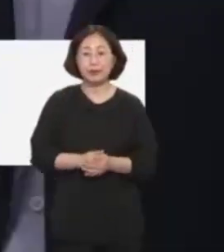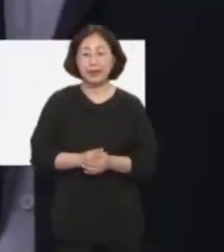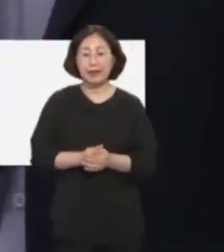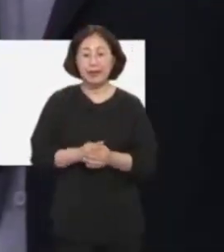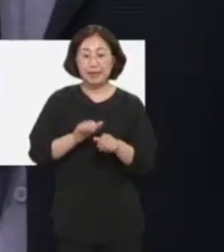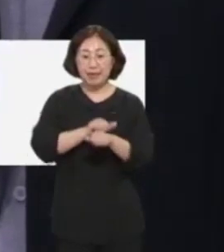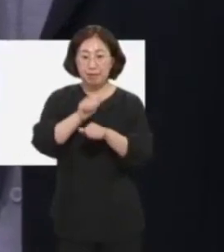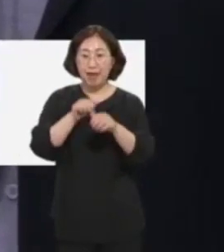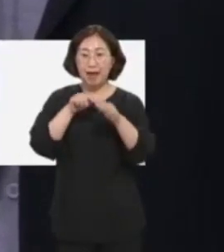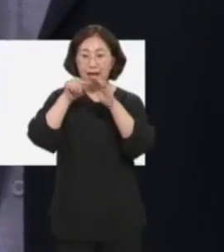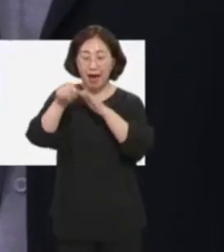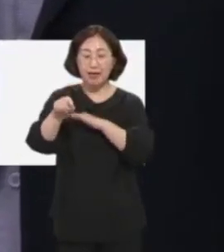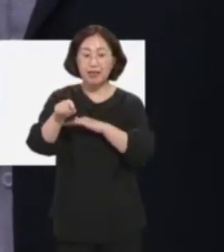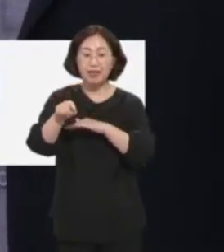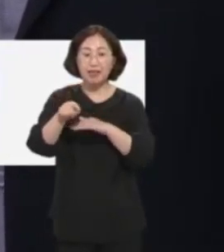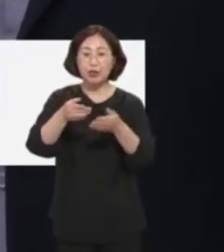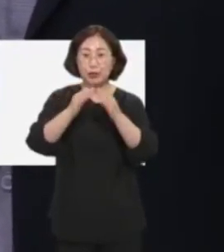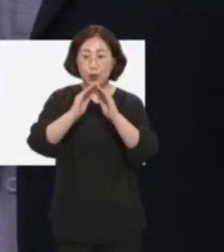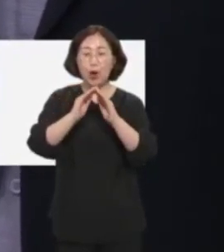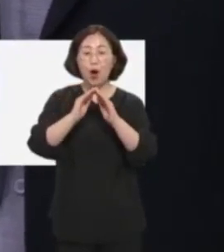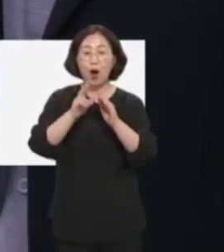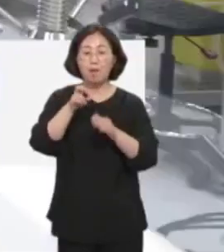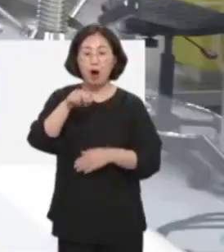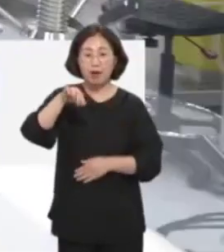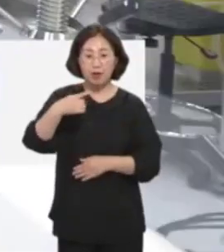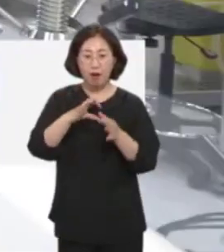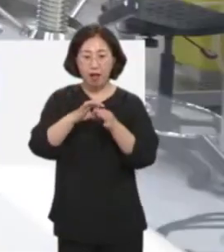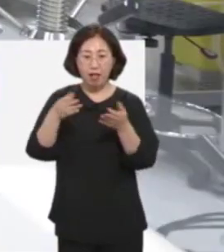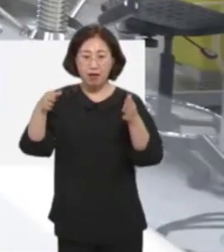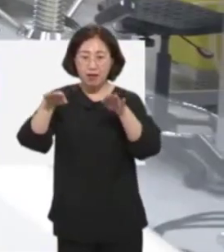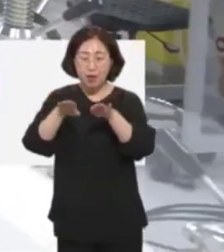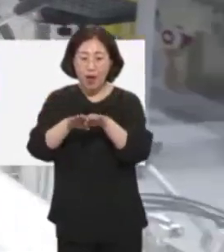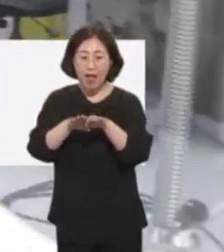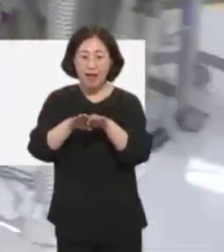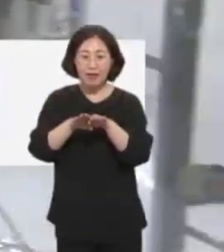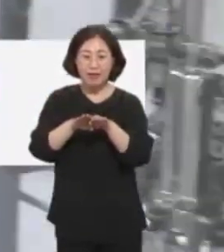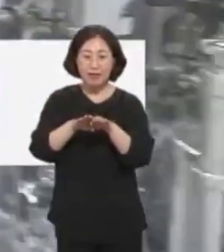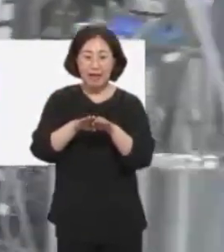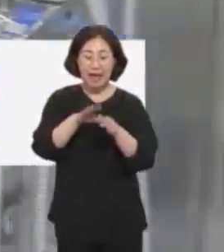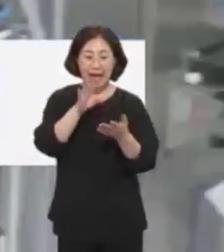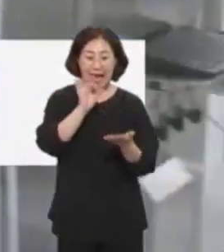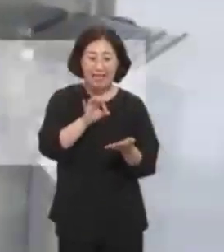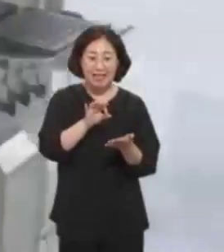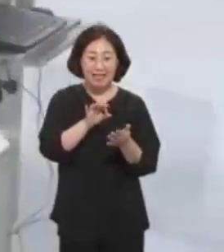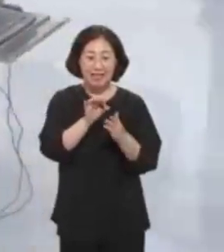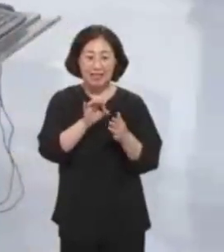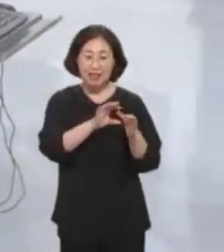시장은 싱가포르에 구축돼 있는 머크와 관련 기업들의 밸류체인 구조를 대전 바이오